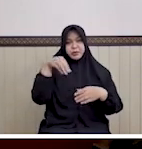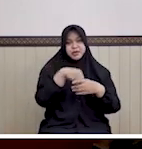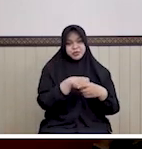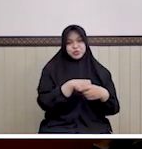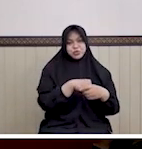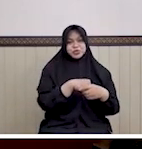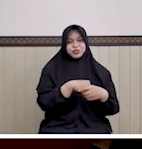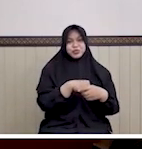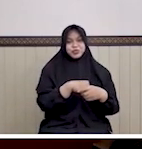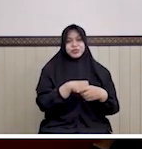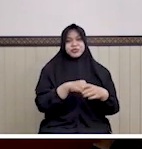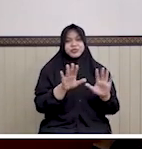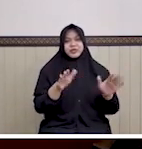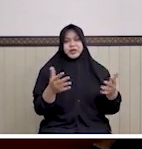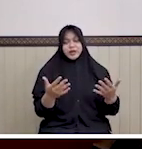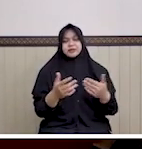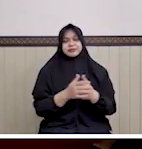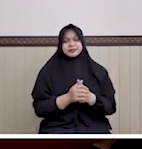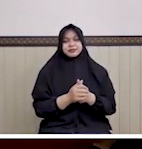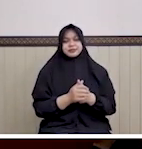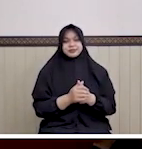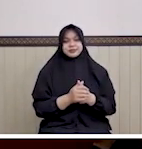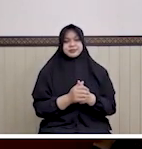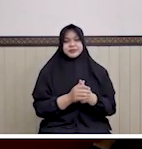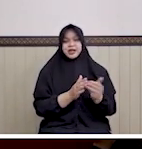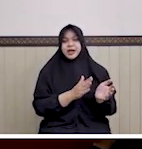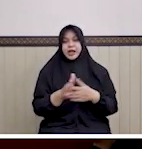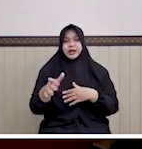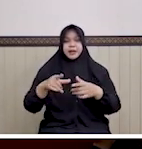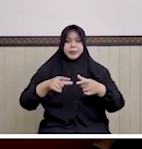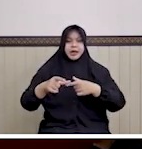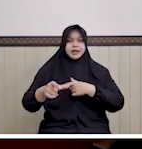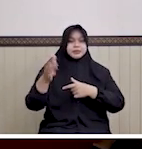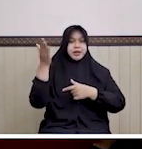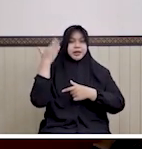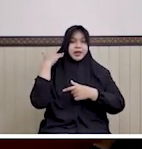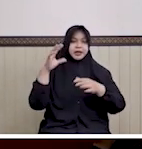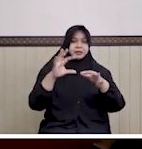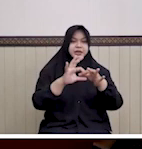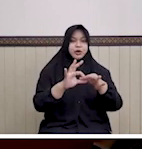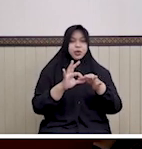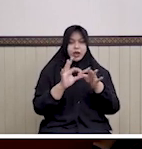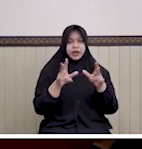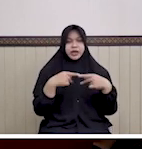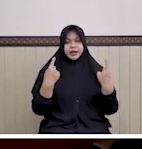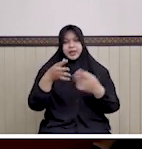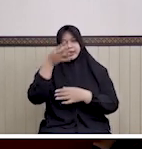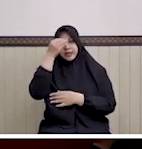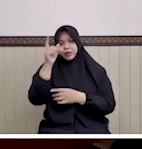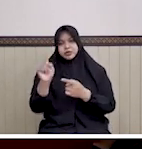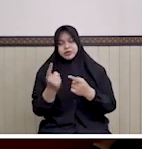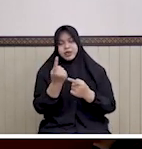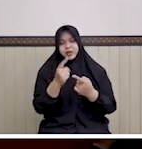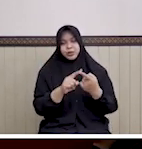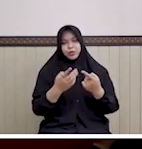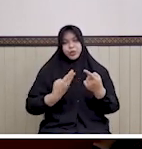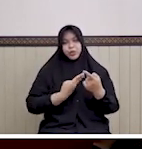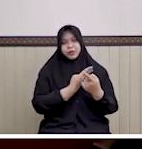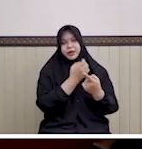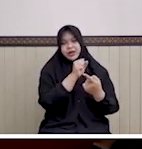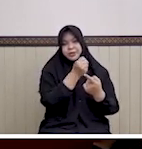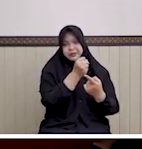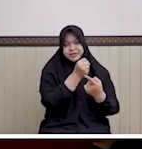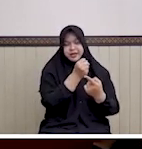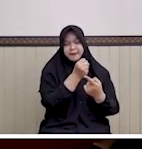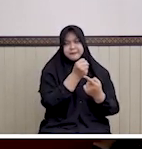iya iya itu ya Nah me Hai semuanya tadi berjejaring ya karena kita tahu satu korban tidak bisa di